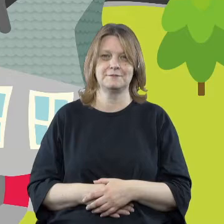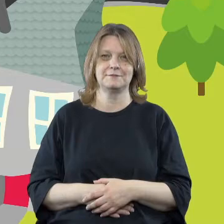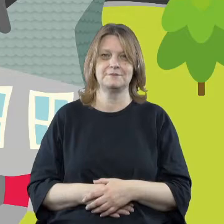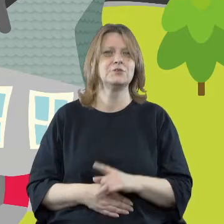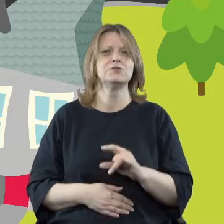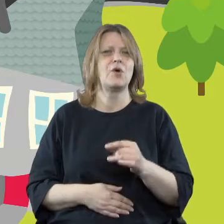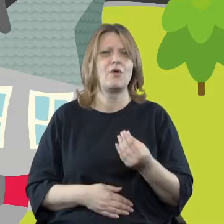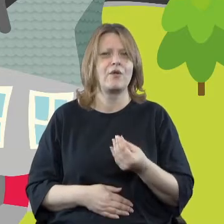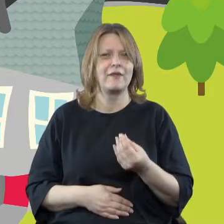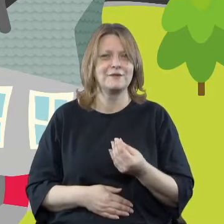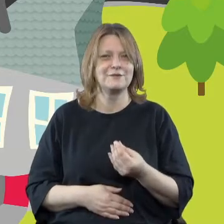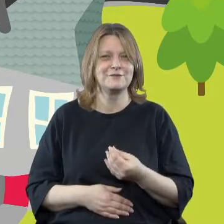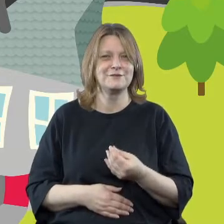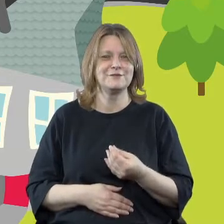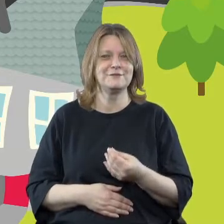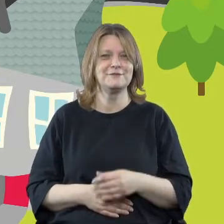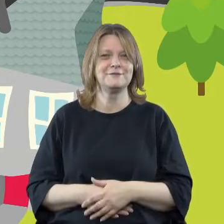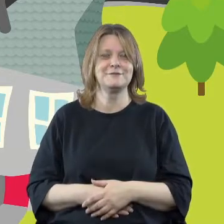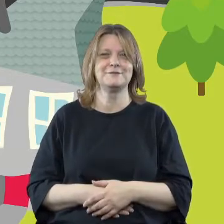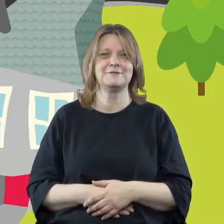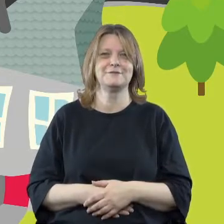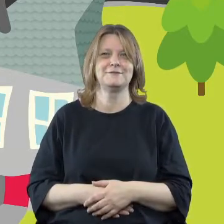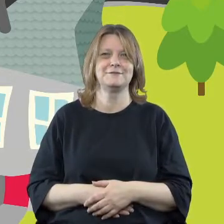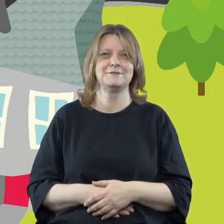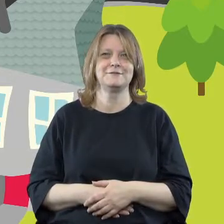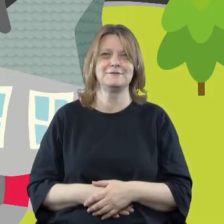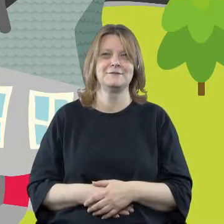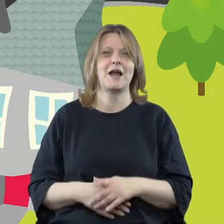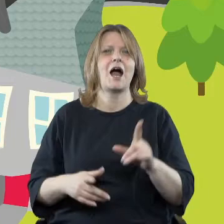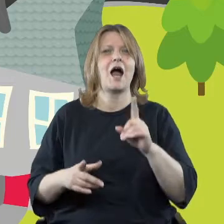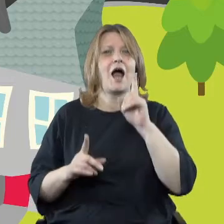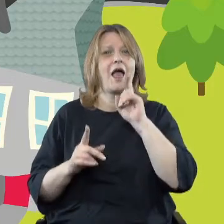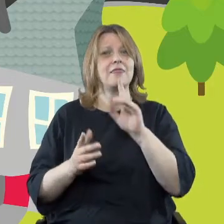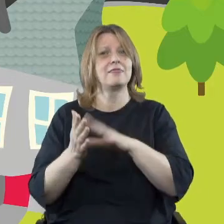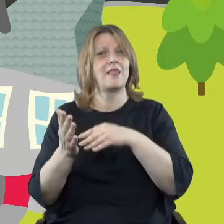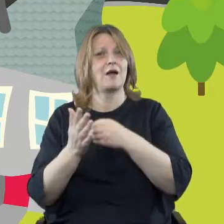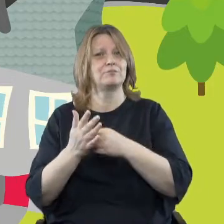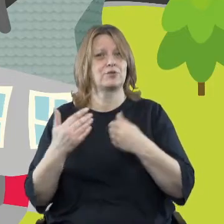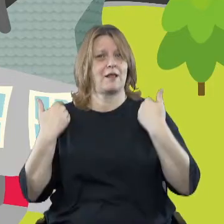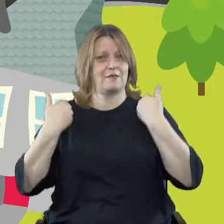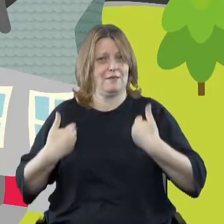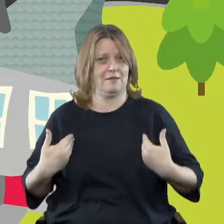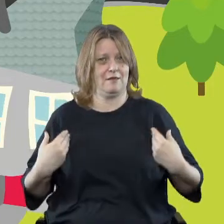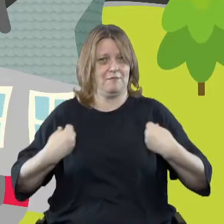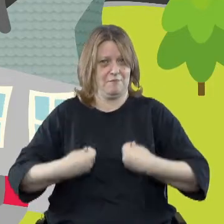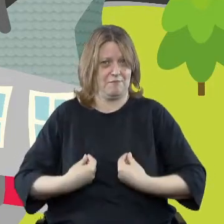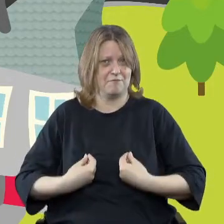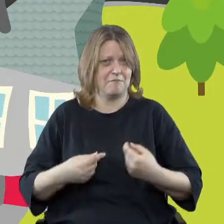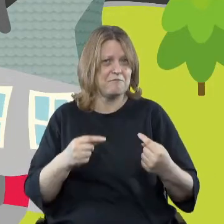Co jeszcze? Żele. A czy taka kamizelka, jak pokazywałem, by się przydała na